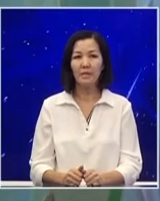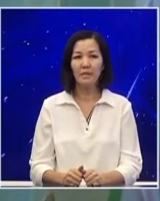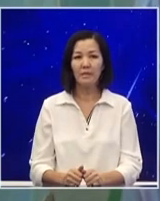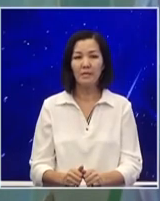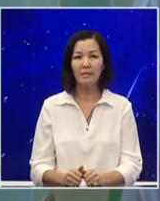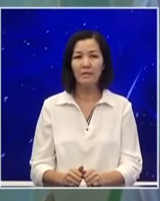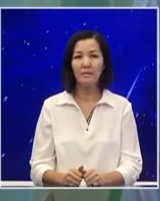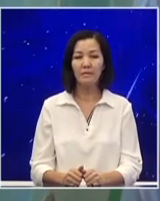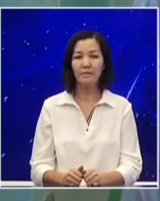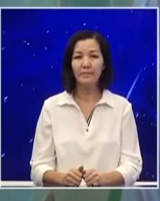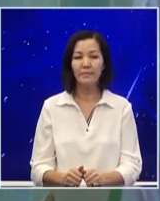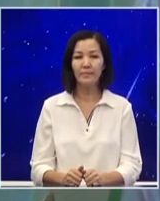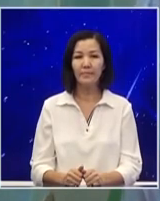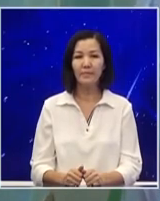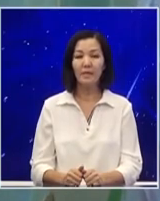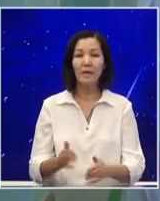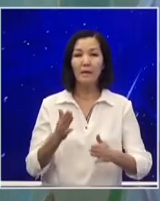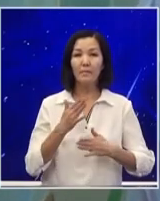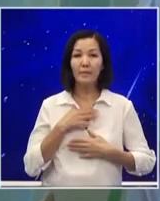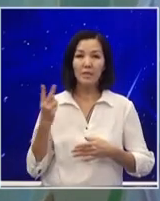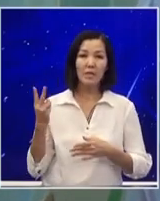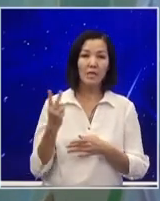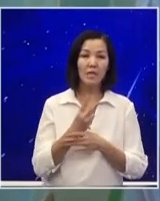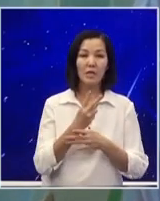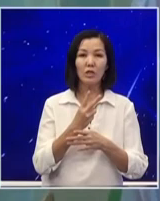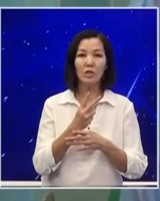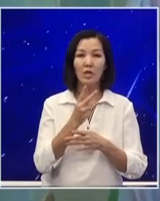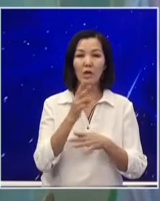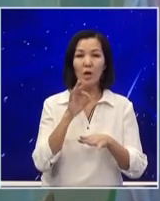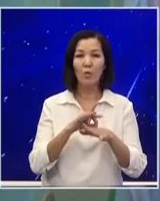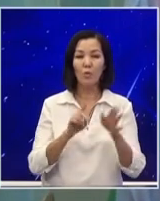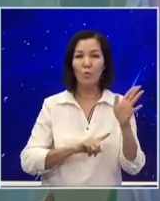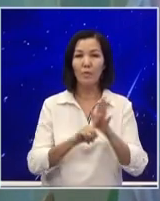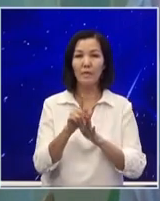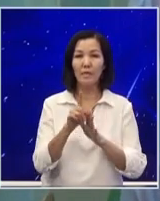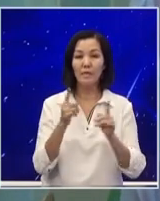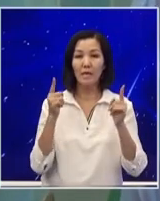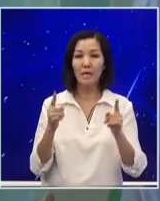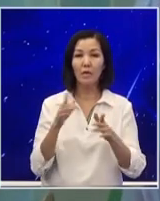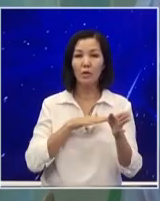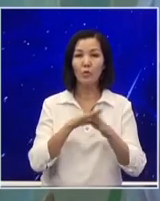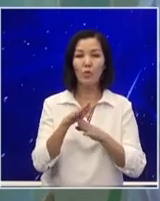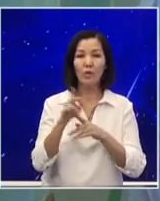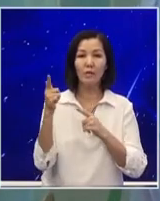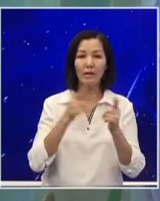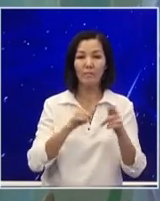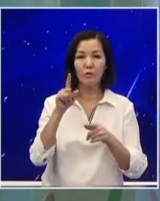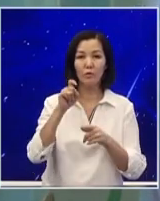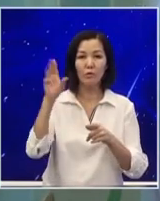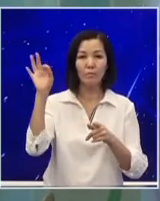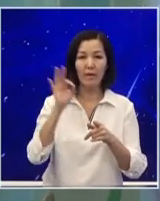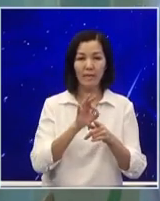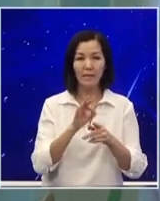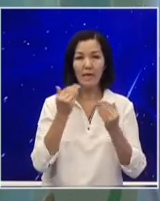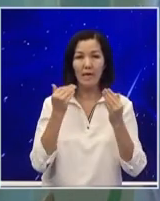ко второй волне. Біз екінші толқынға толыққанды дайынбыз деп сеніммен айталамын. 100%-ға. Неге дейсіз ғой, қазір